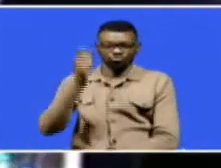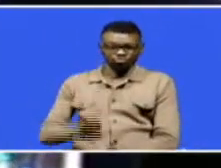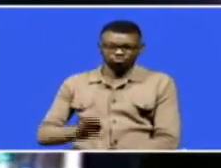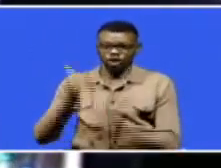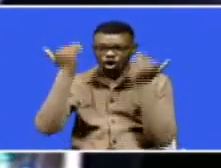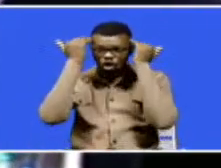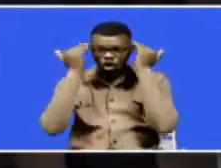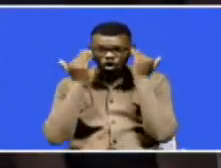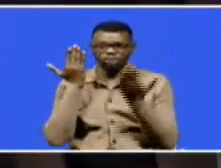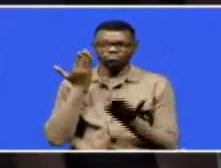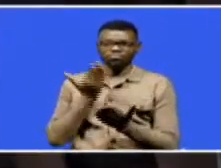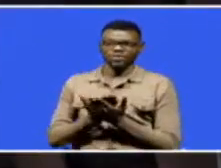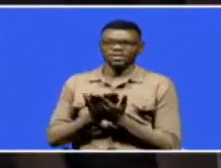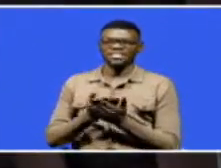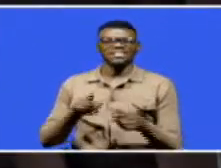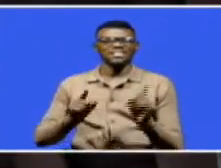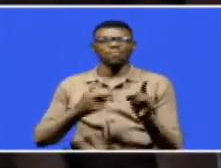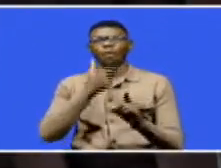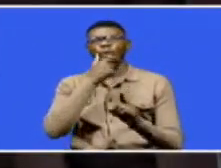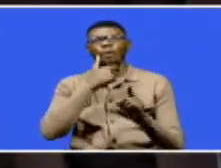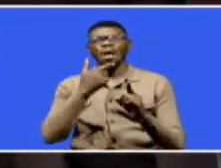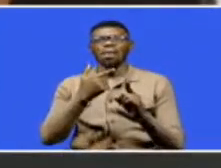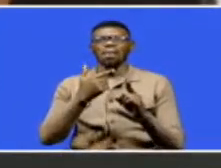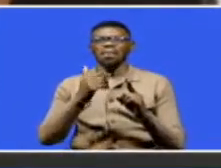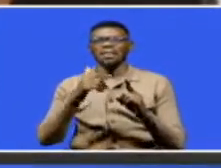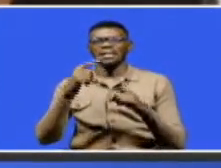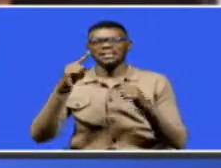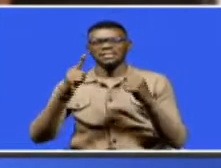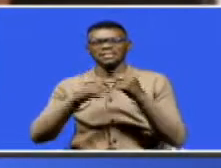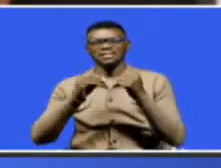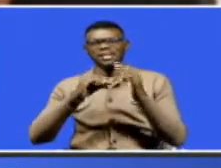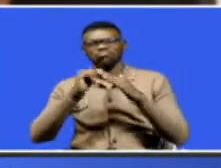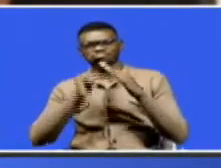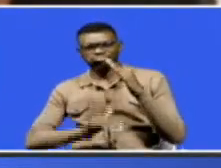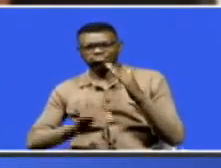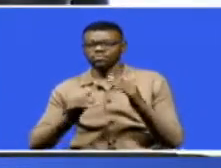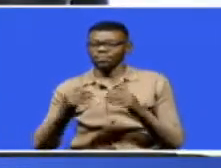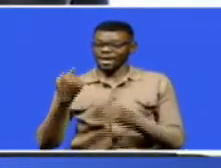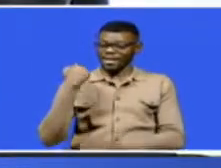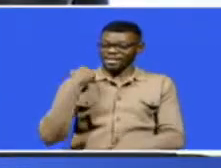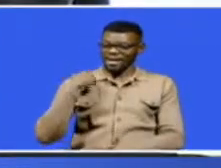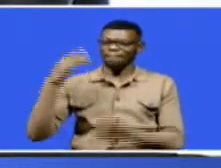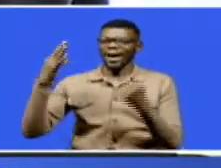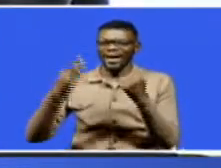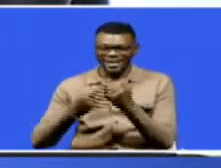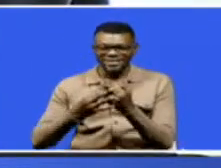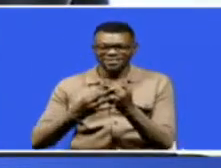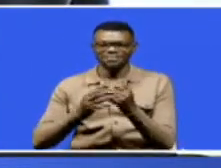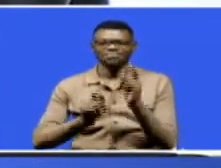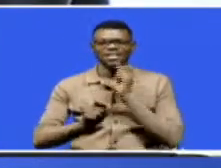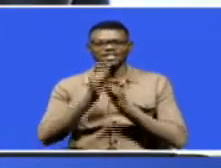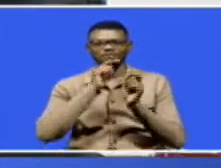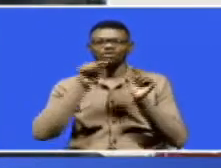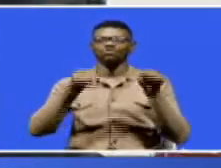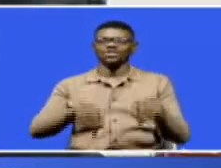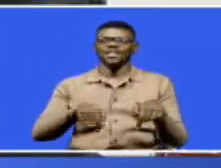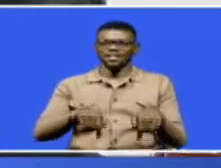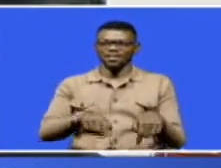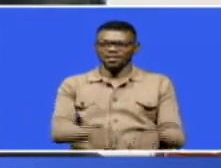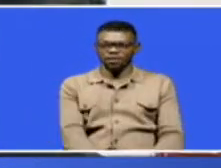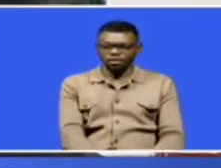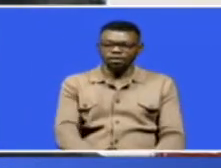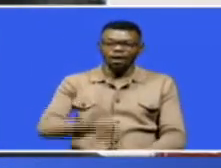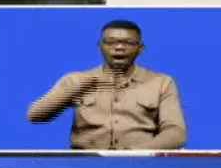umri wa miaka 60, Jaji William Ouko alikuwa wa nane kufika mbele ya tume ya huduma mahakamani JSC. When